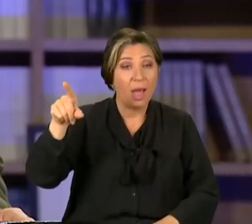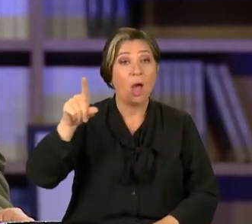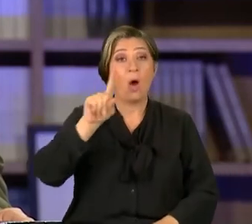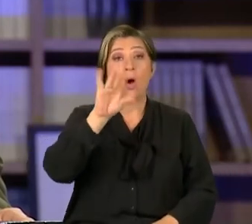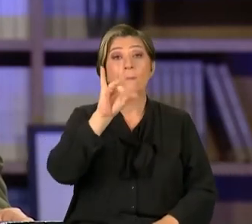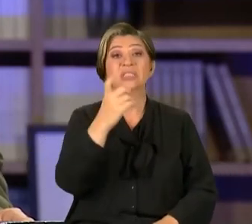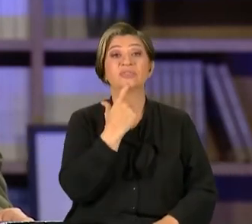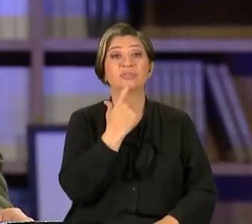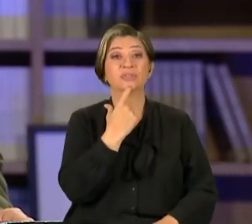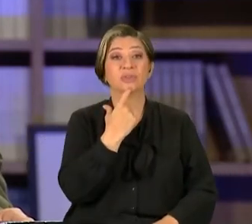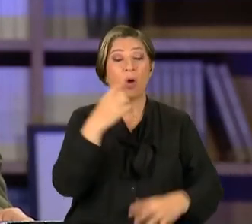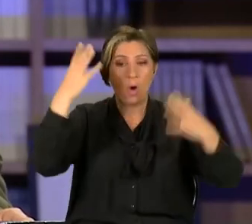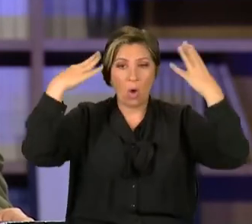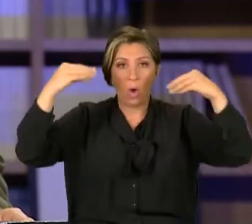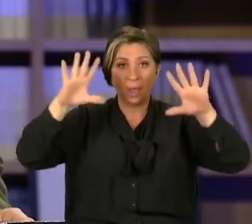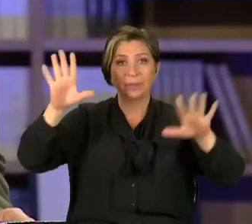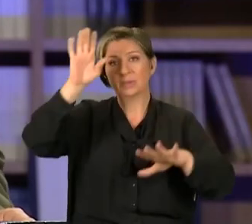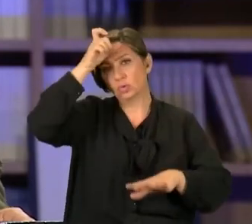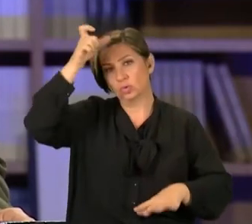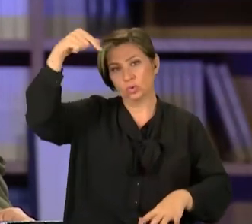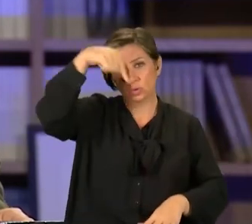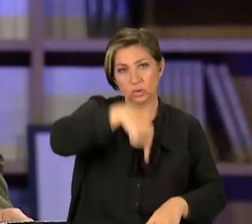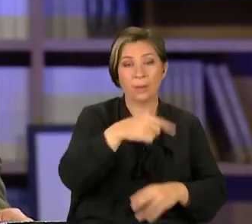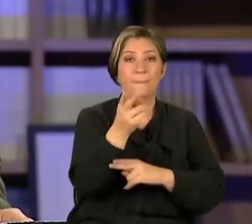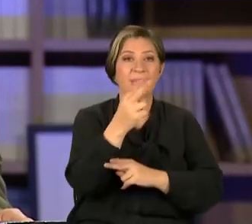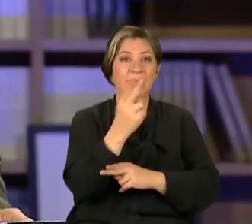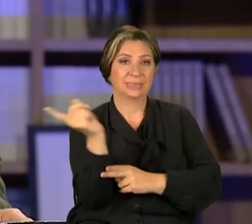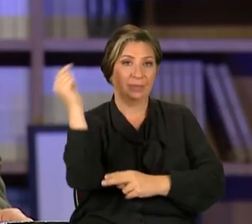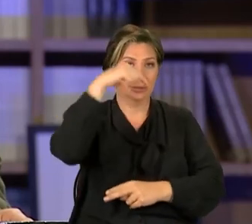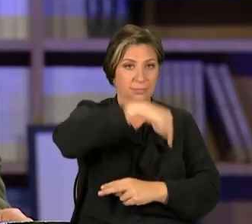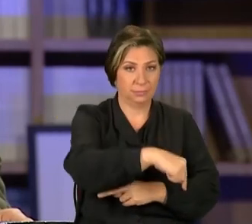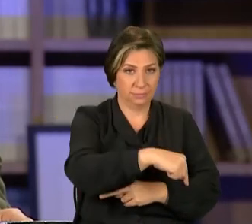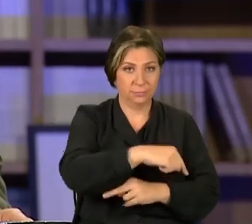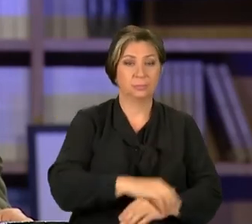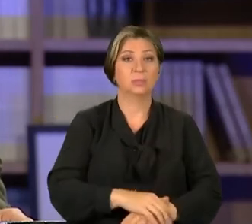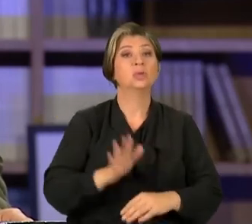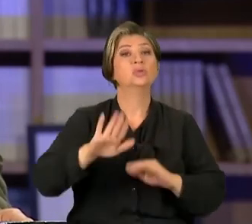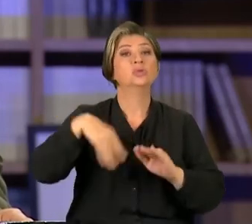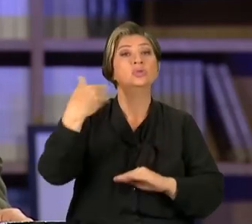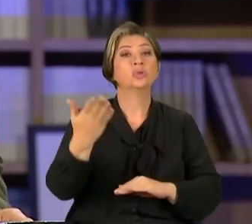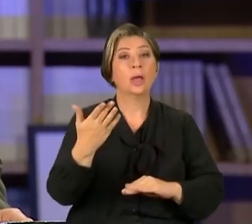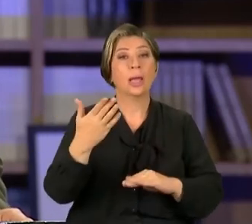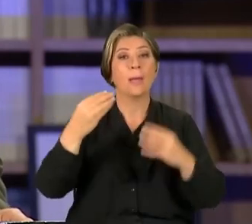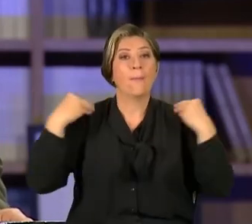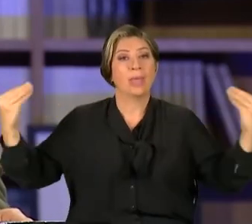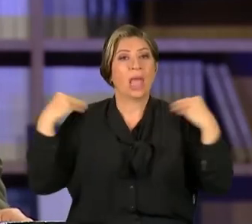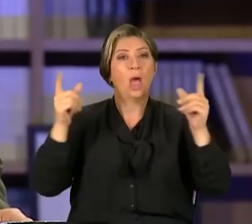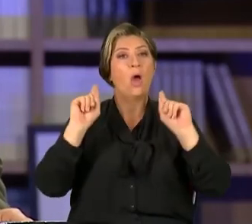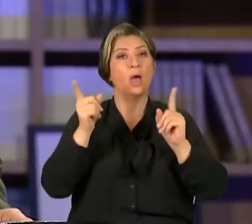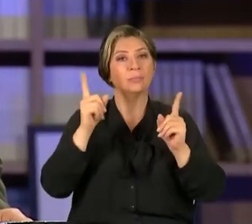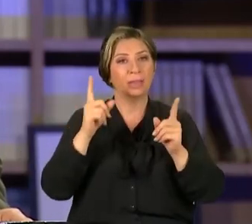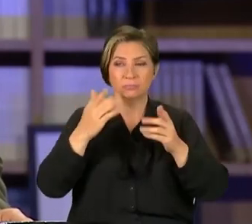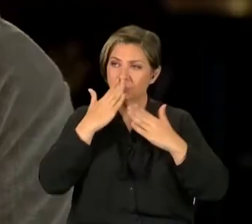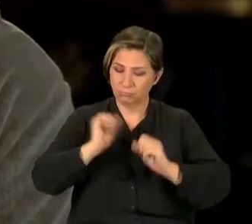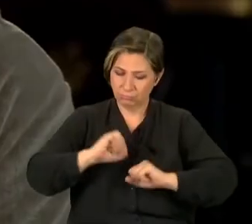15 yaşında Hollanda'dan Türkiye'ye ve Balıkesir'e dönüş yapıyorsun Daha sonra beden eğitimi öğretmenliği